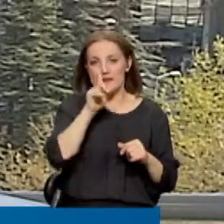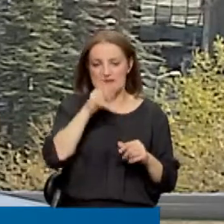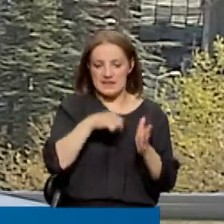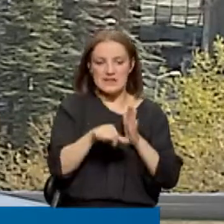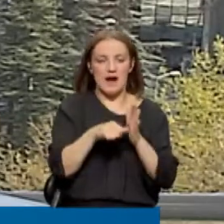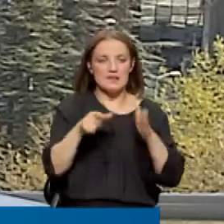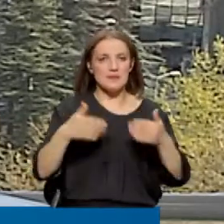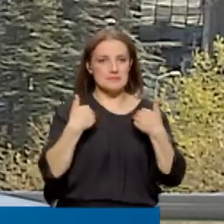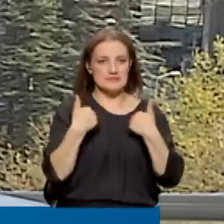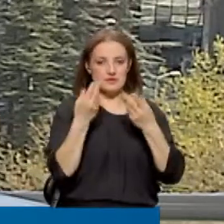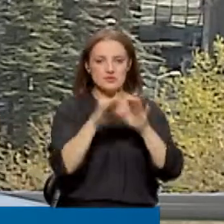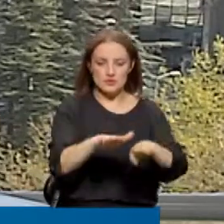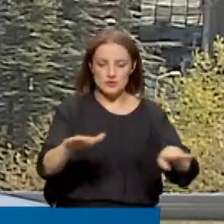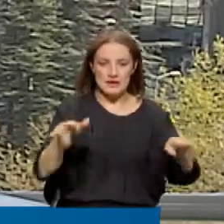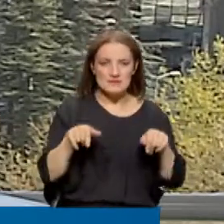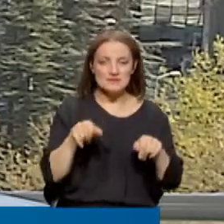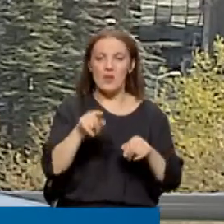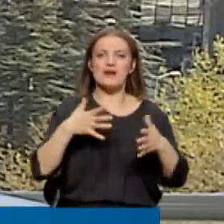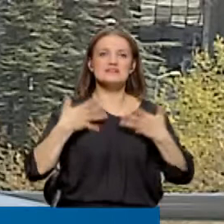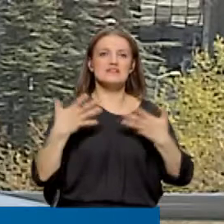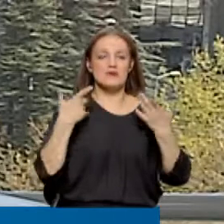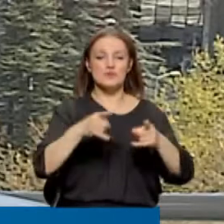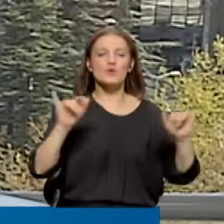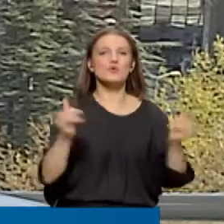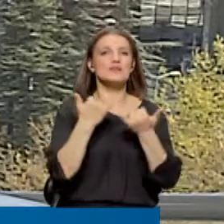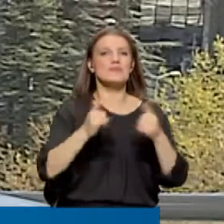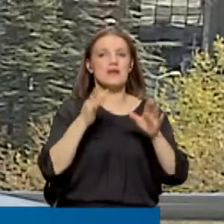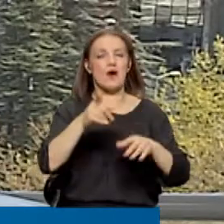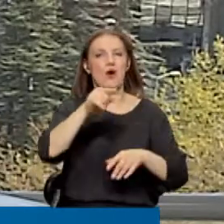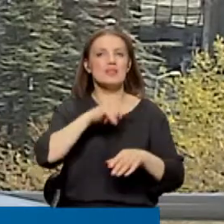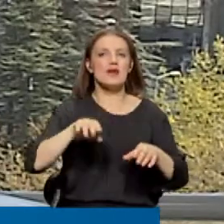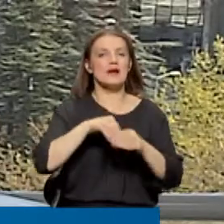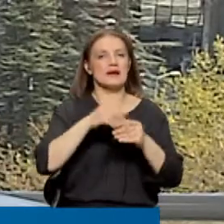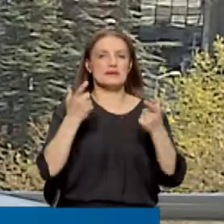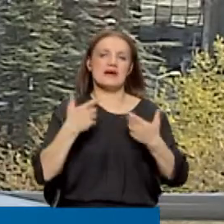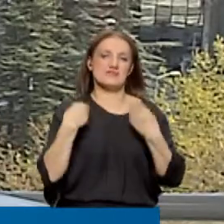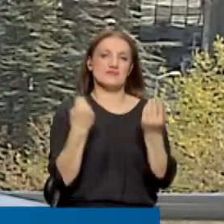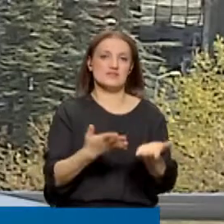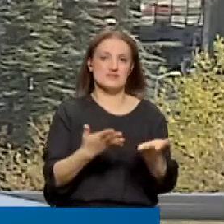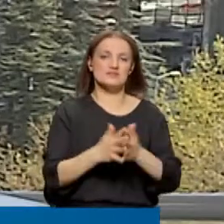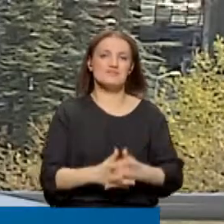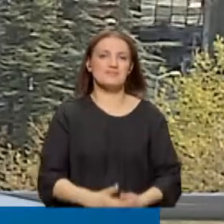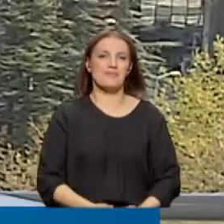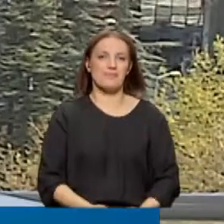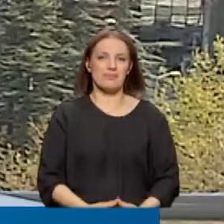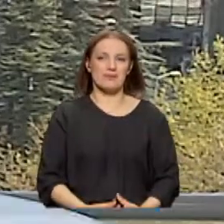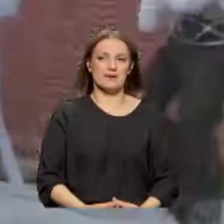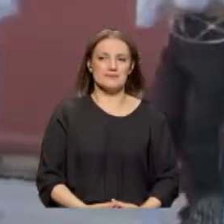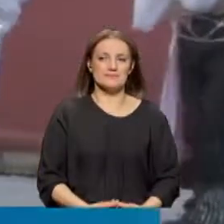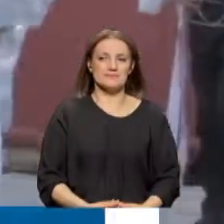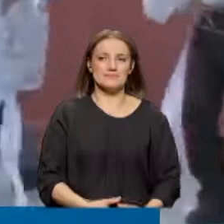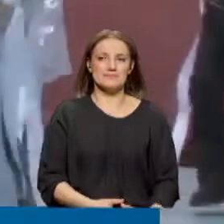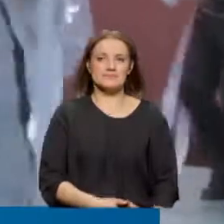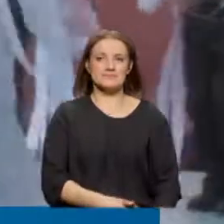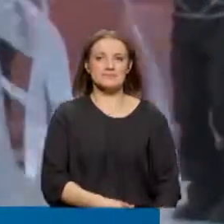de biz çocuklarımız, onların sevinçleri, onların bu kutlamaları, ona da yer vereceğiz elbette.